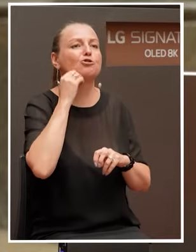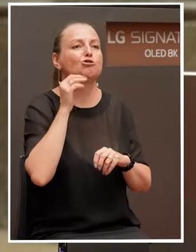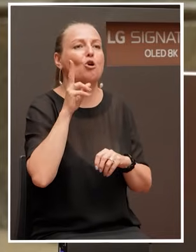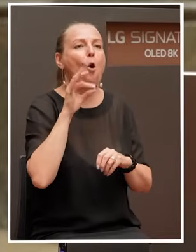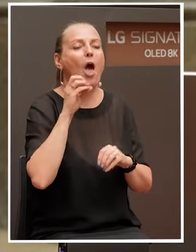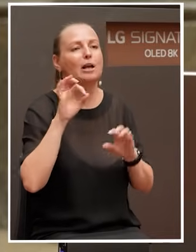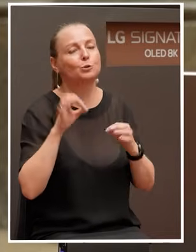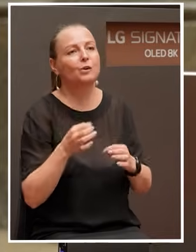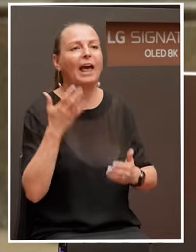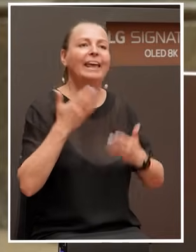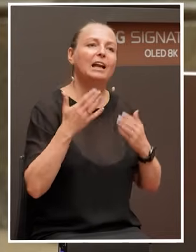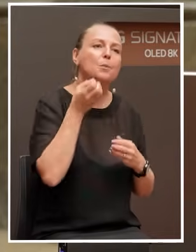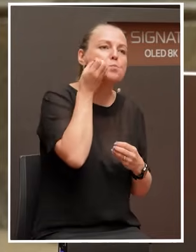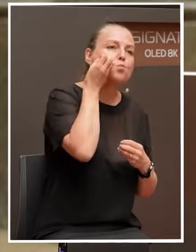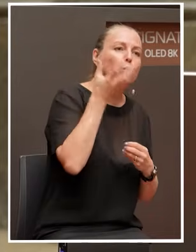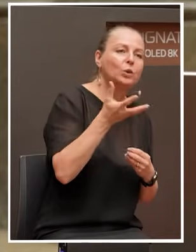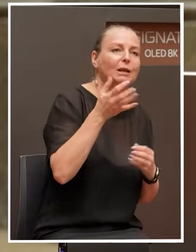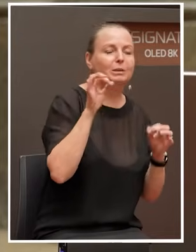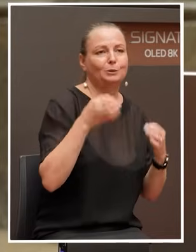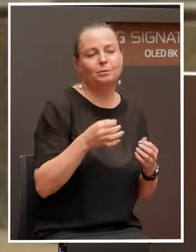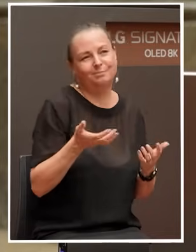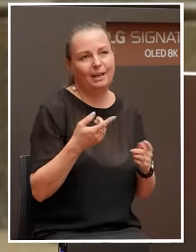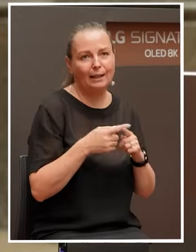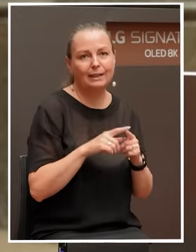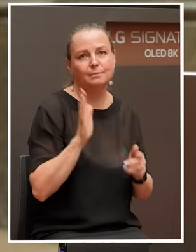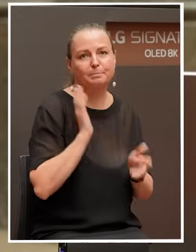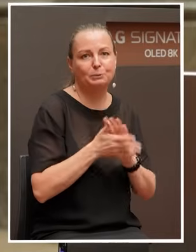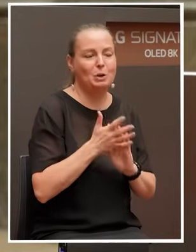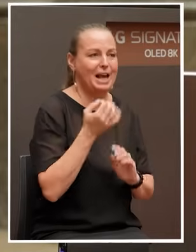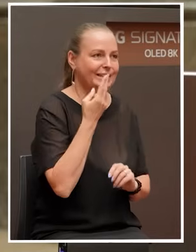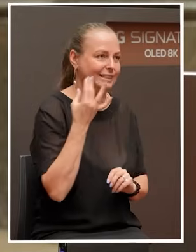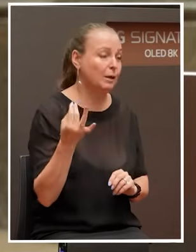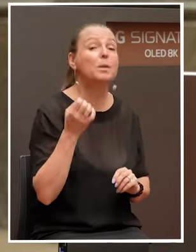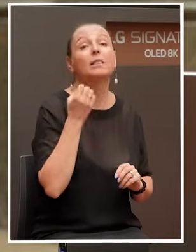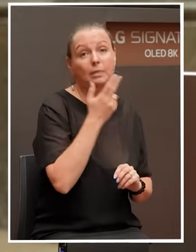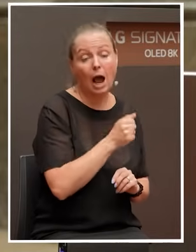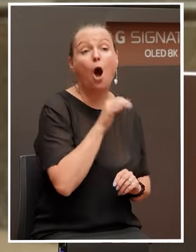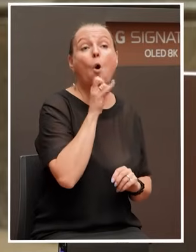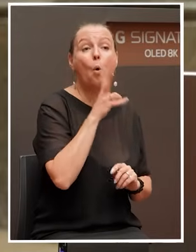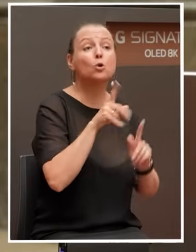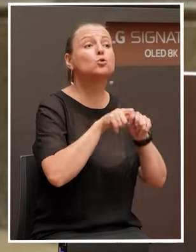считать мудрым искусством, ну, это тоже спекулятивно в большой степени. Он создал новое искусство,